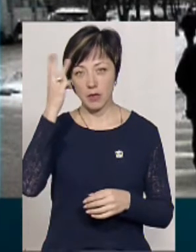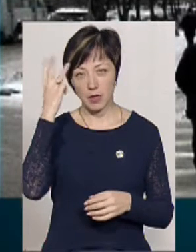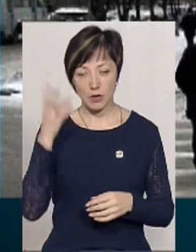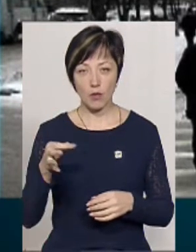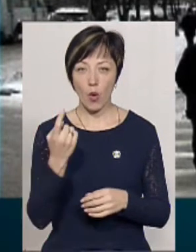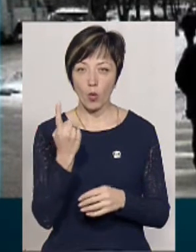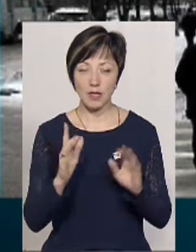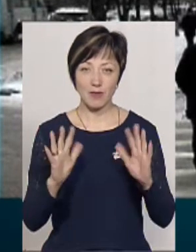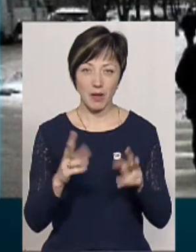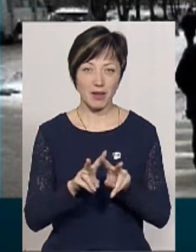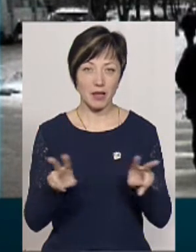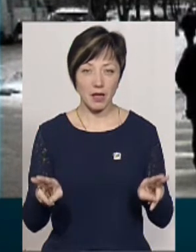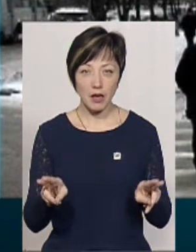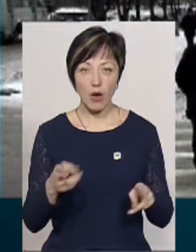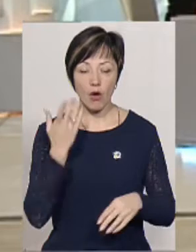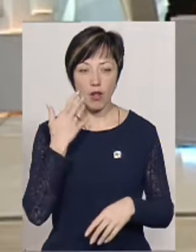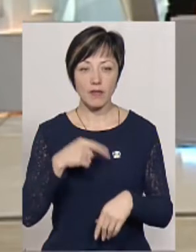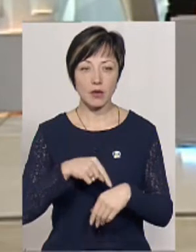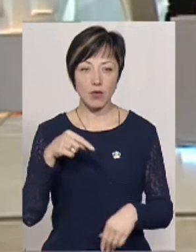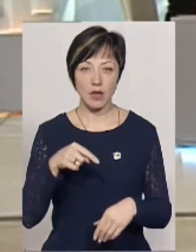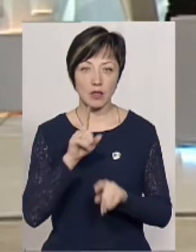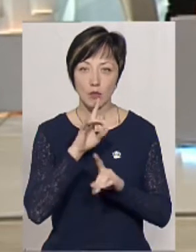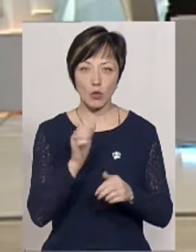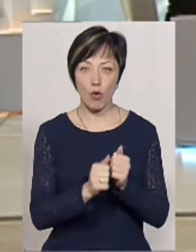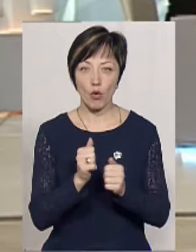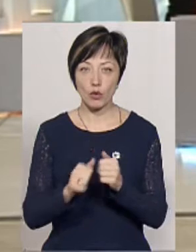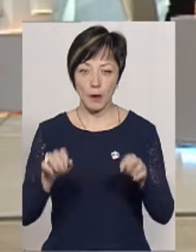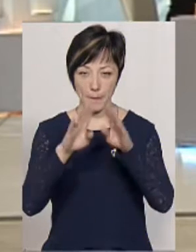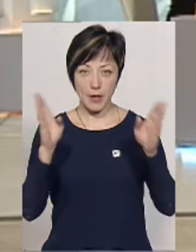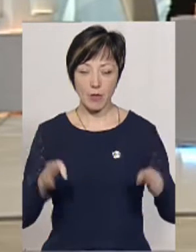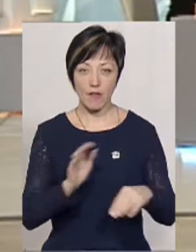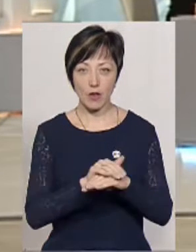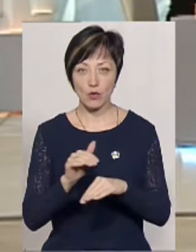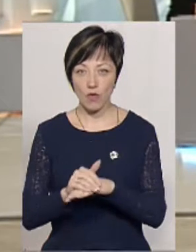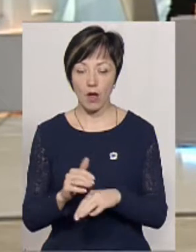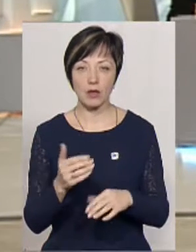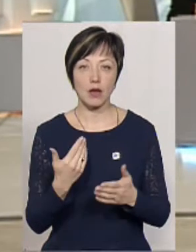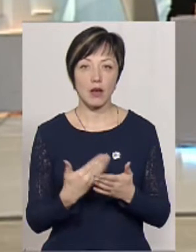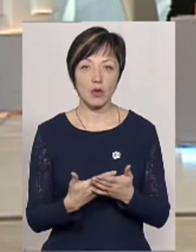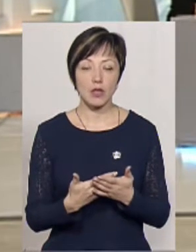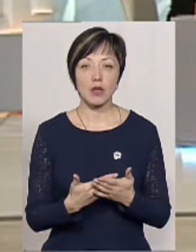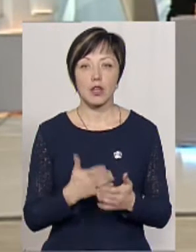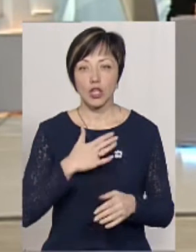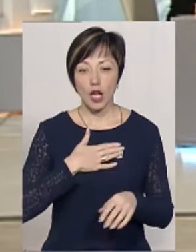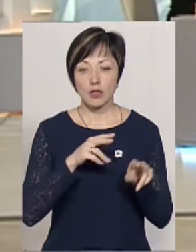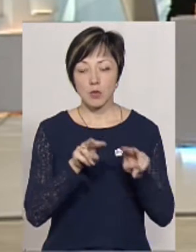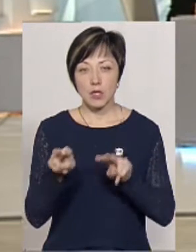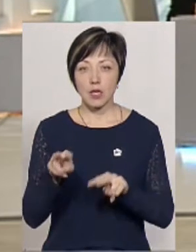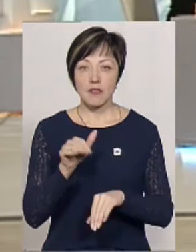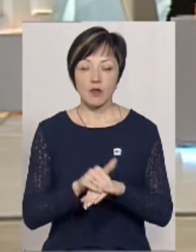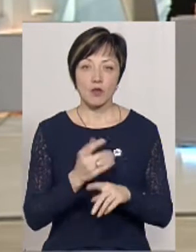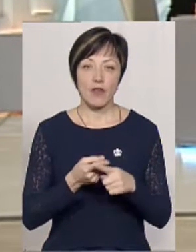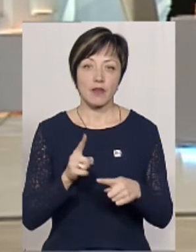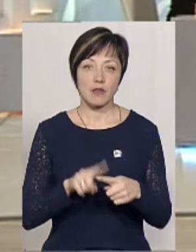тих випадків, коли відреагували, тому що не будуть по кожному білборду ж фіксувати, але наш спостерігач зафіксував